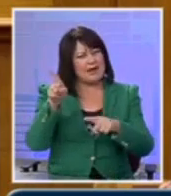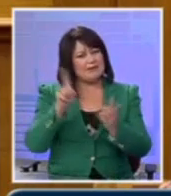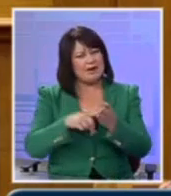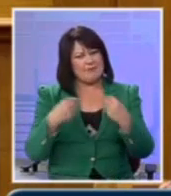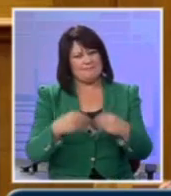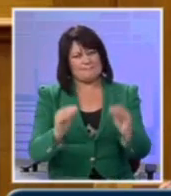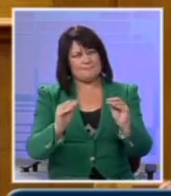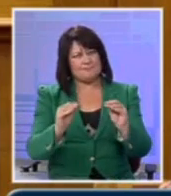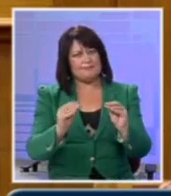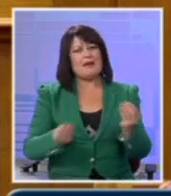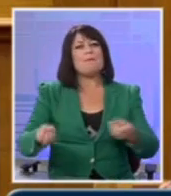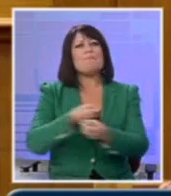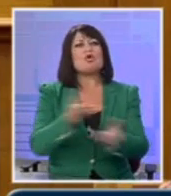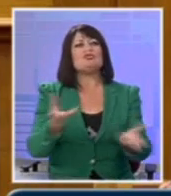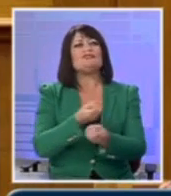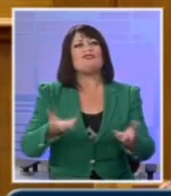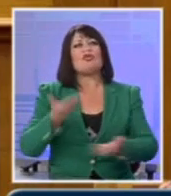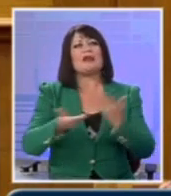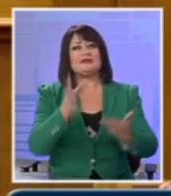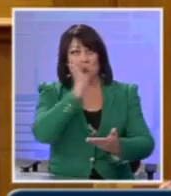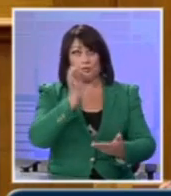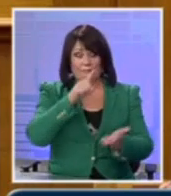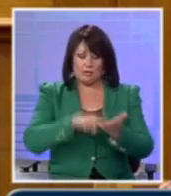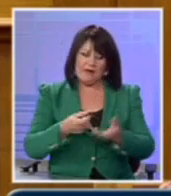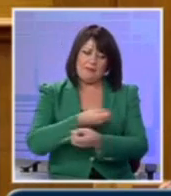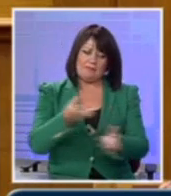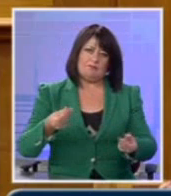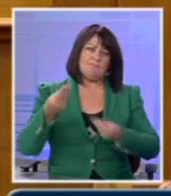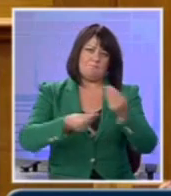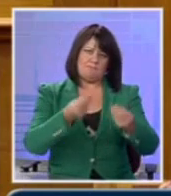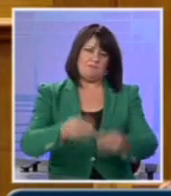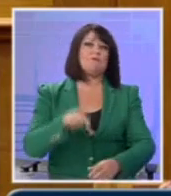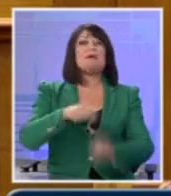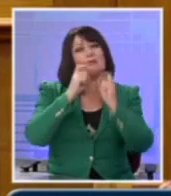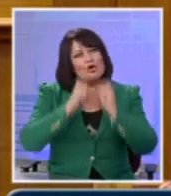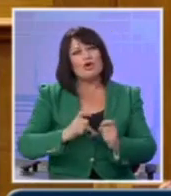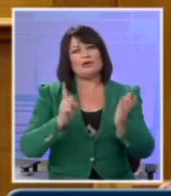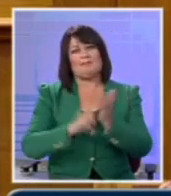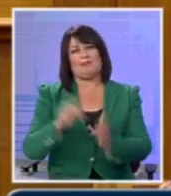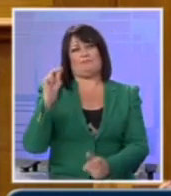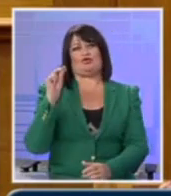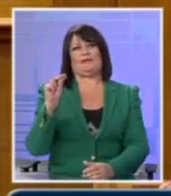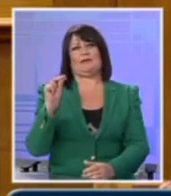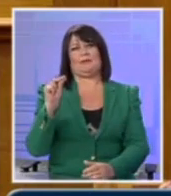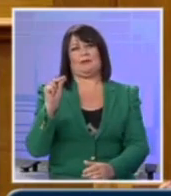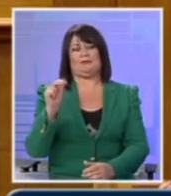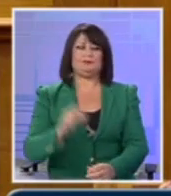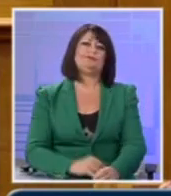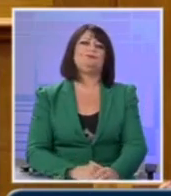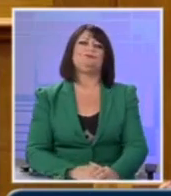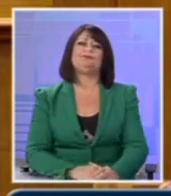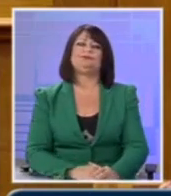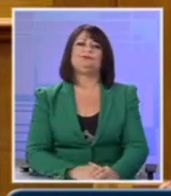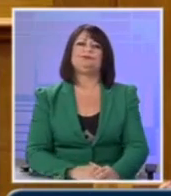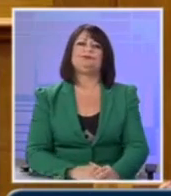κατάθεση δεσμευτικών προσφορών για τον ΟΛΠ εντός Οκτωβρίου. Σε αυτή την υποχρέωση είμαστε δεσμευμένοι από τη συμφωνία. Η